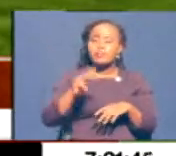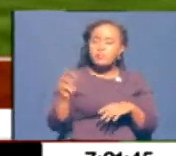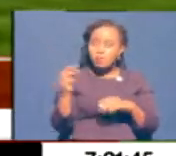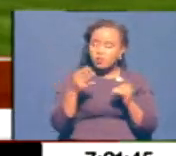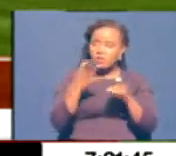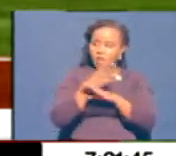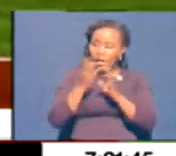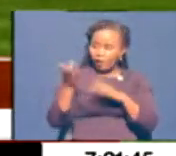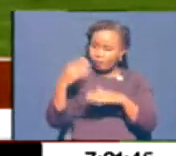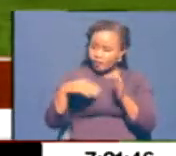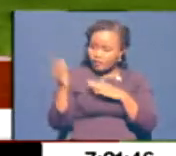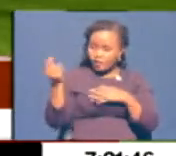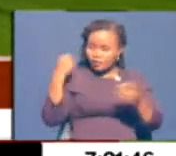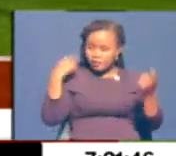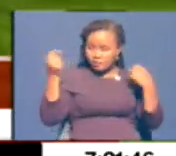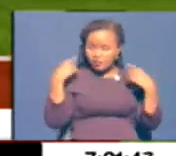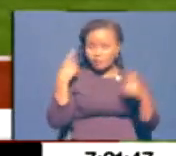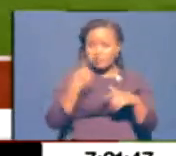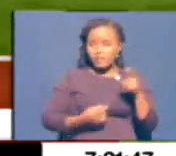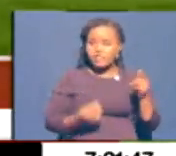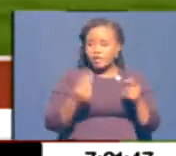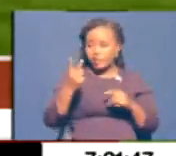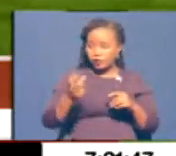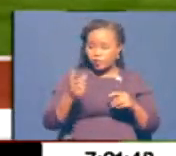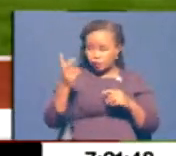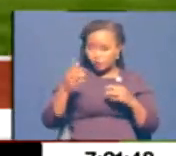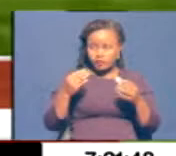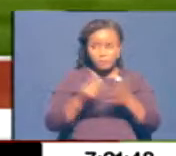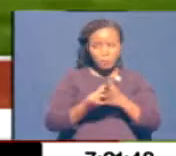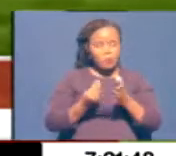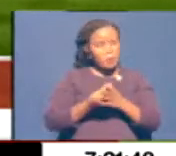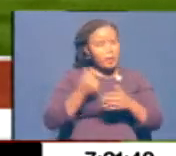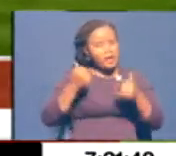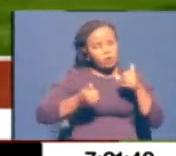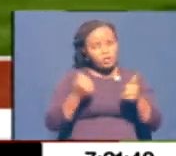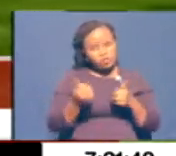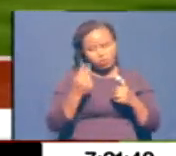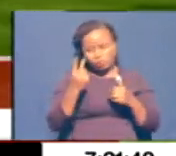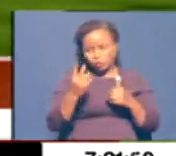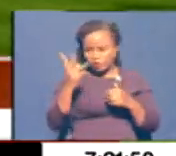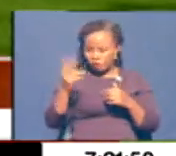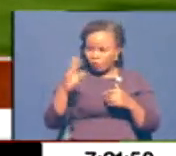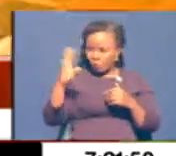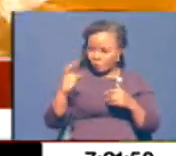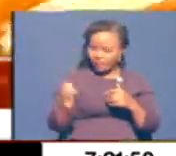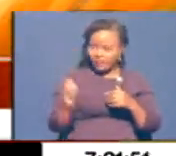mwaka 2020, kiwango ambacho ni 24% ya pato jumla ya kigeni.